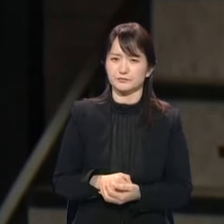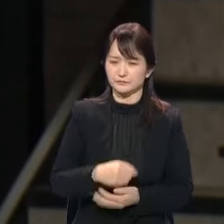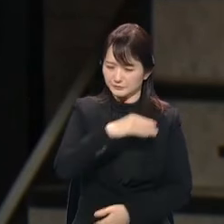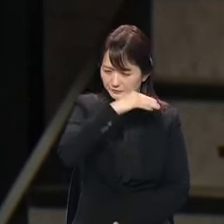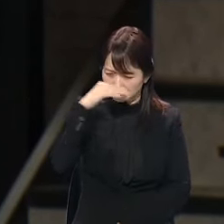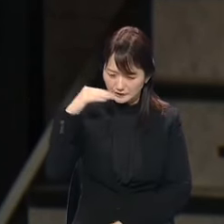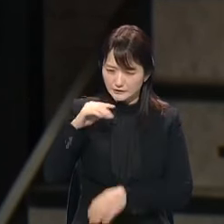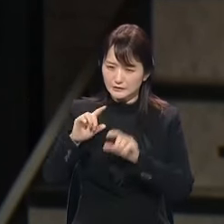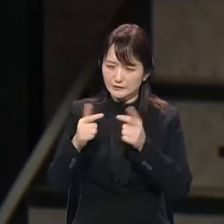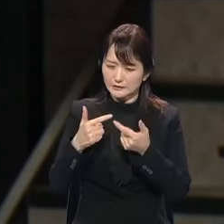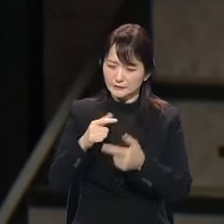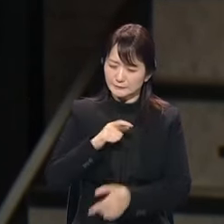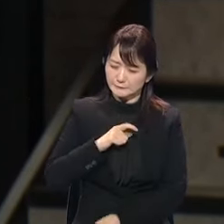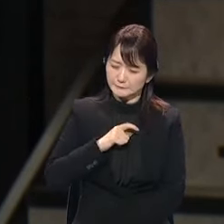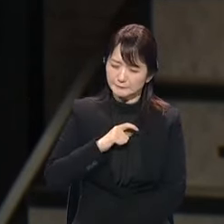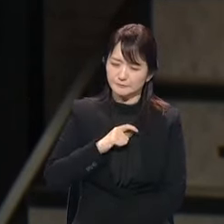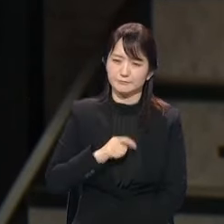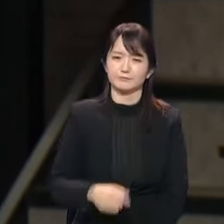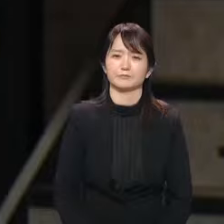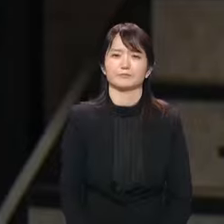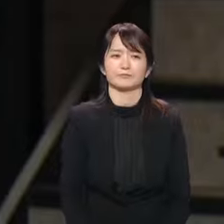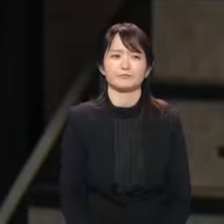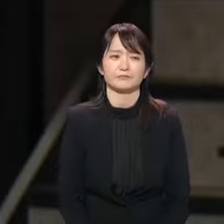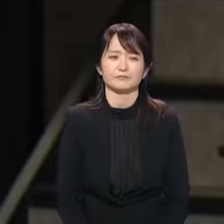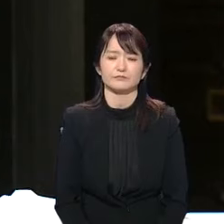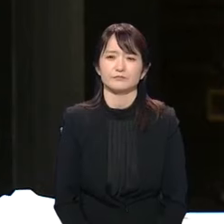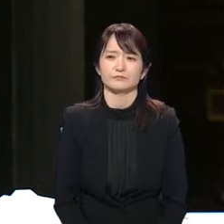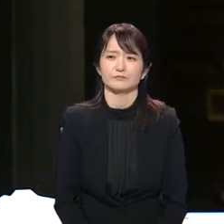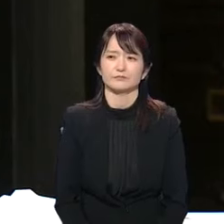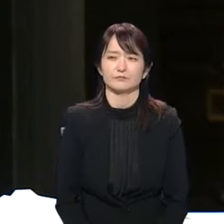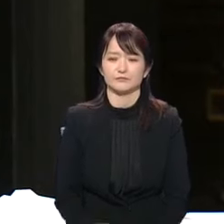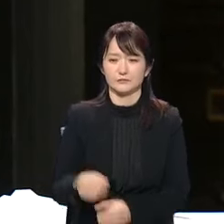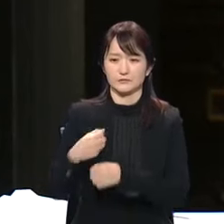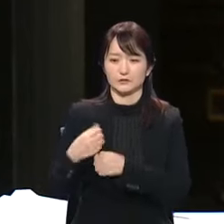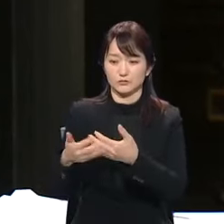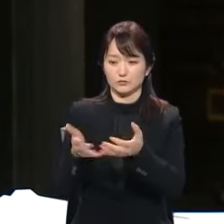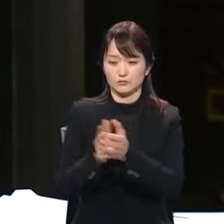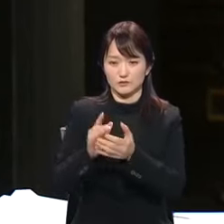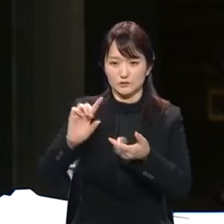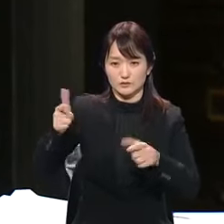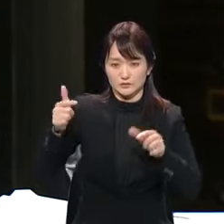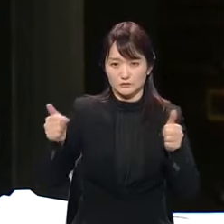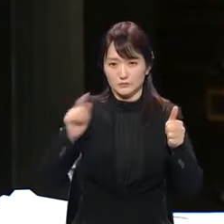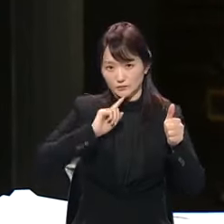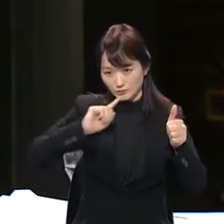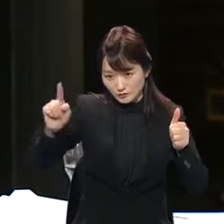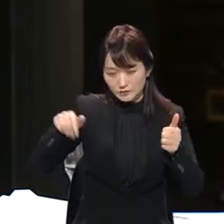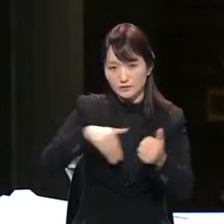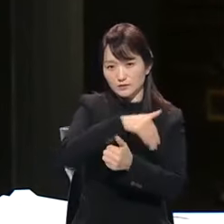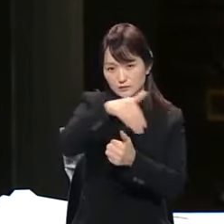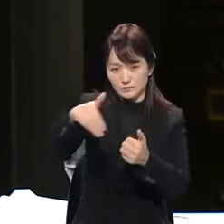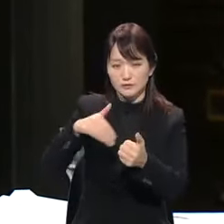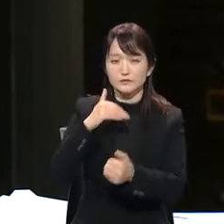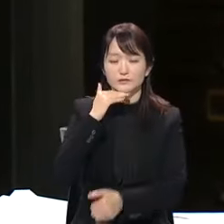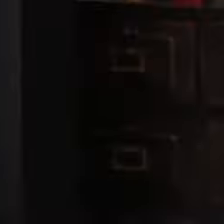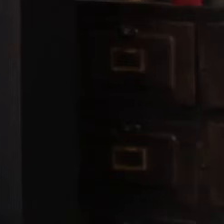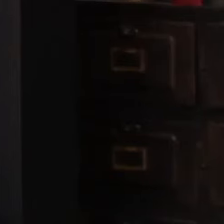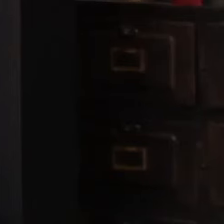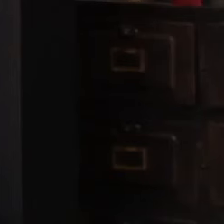않나라는 또 의구심이 드는 건 어쩔 수 없습니다 일단 뭐 해당 부대는 항소를 했다고 하니까 계속 좀 지켜보기로